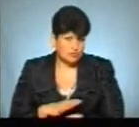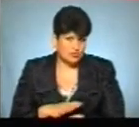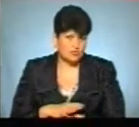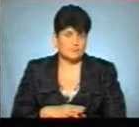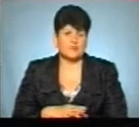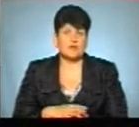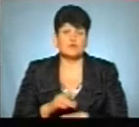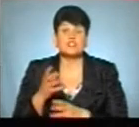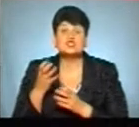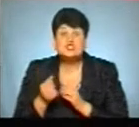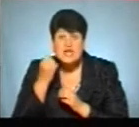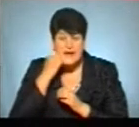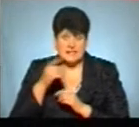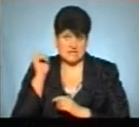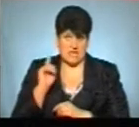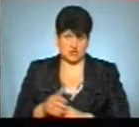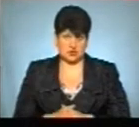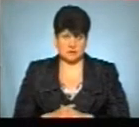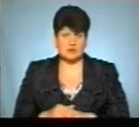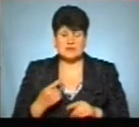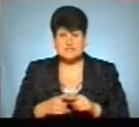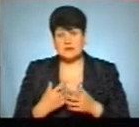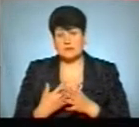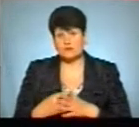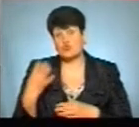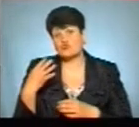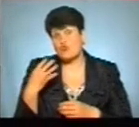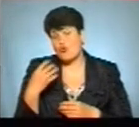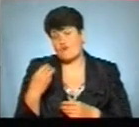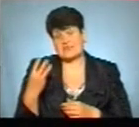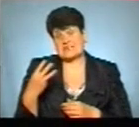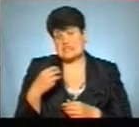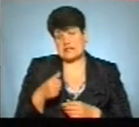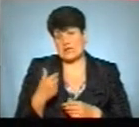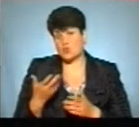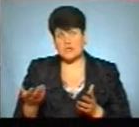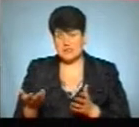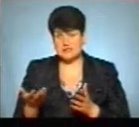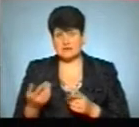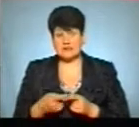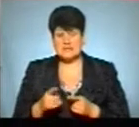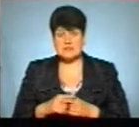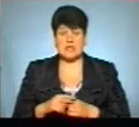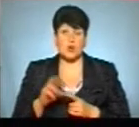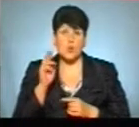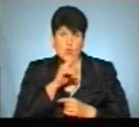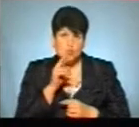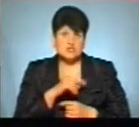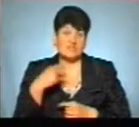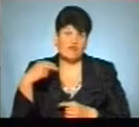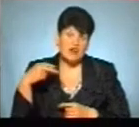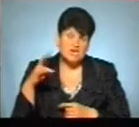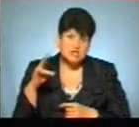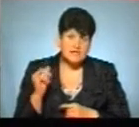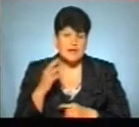дерева, вони ще старші. Це, мабуть, дерева 40-х, можливо, навіть 30-х років. Це і груші, і вишні, і в окремих